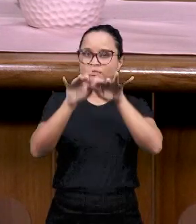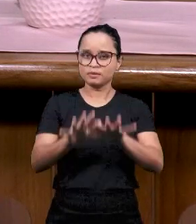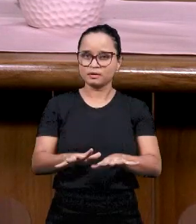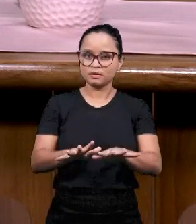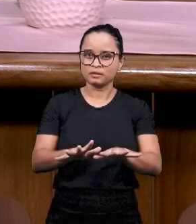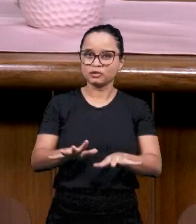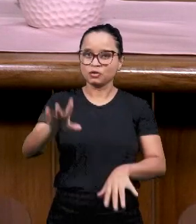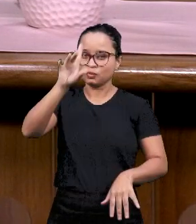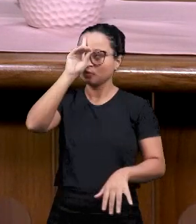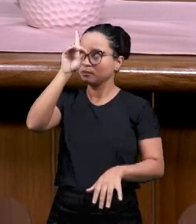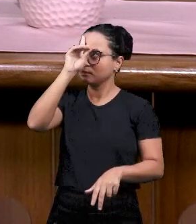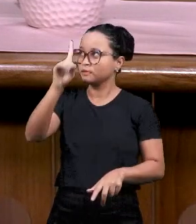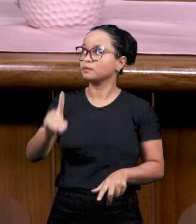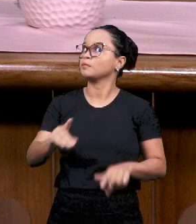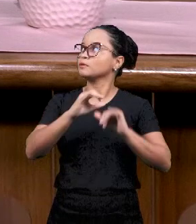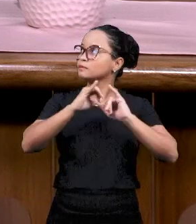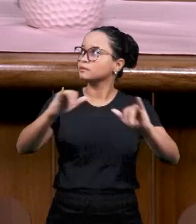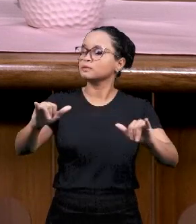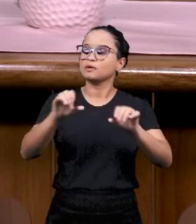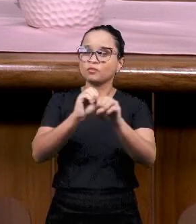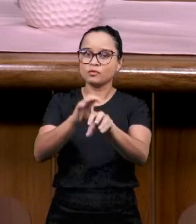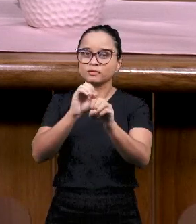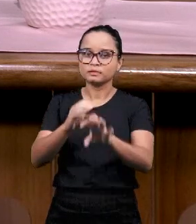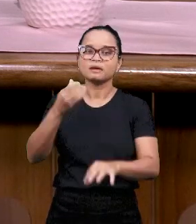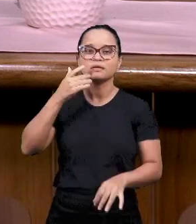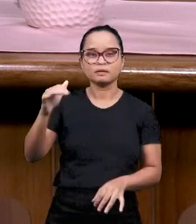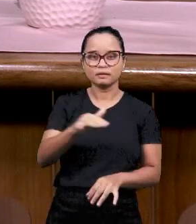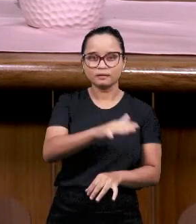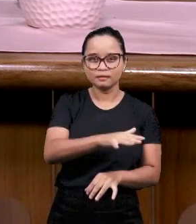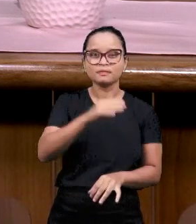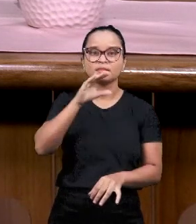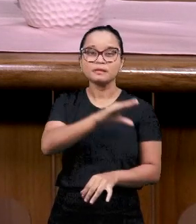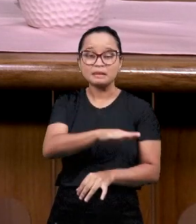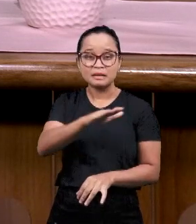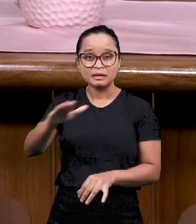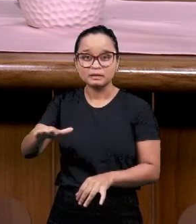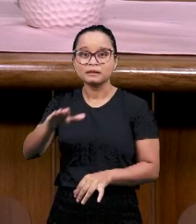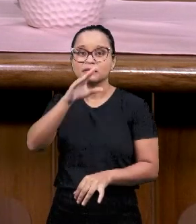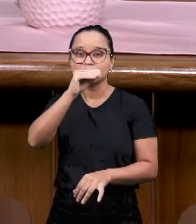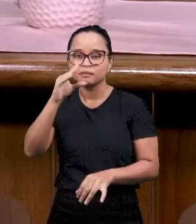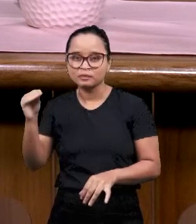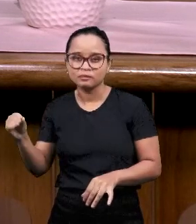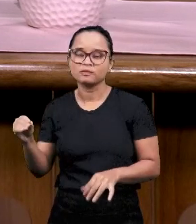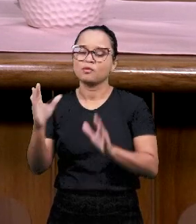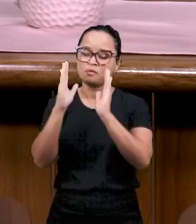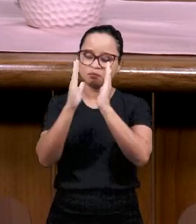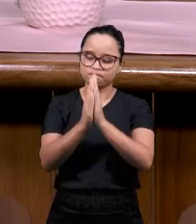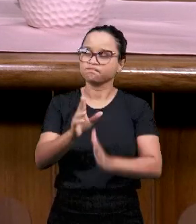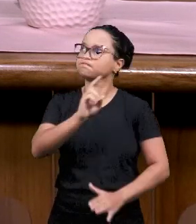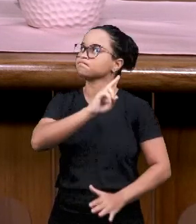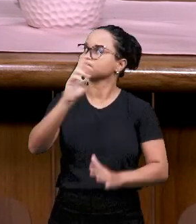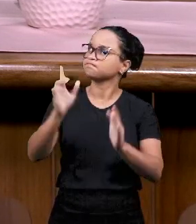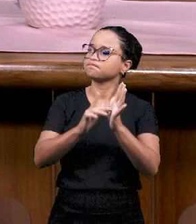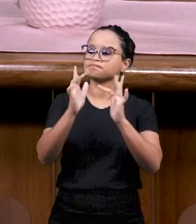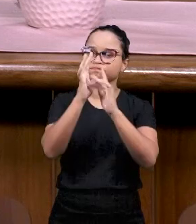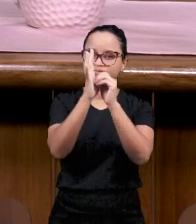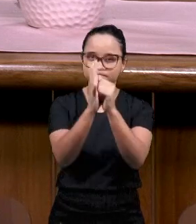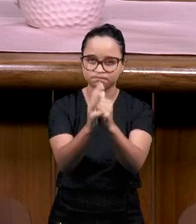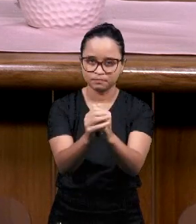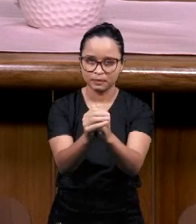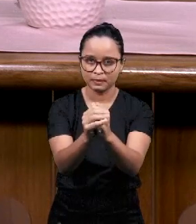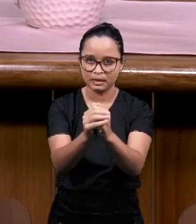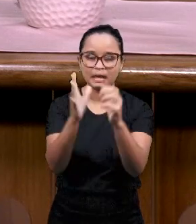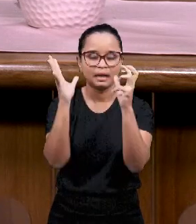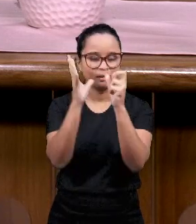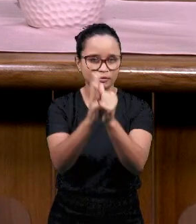tu puisses les rendre capables de transmettre ton enseignement aux enfants intermédiaires et adolescents. Pour cela, nous prions au nom du Seigneur Jésus.